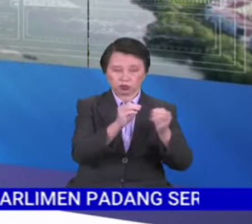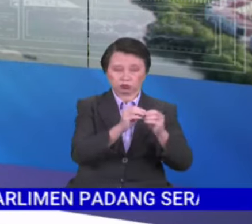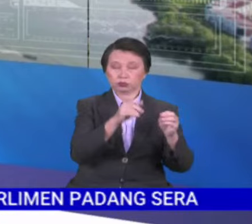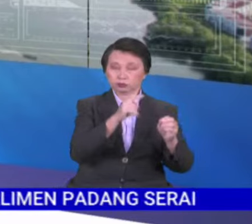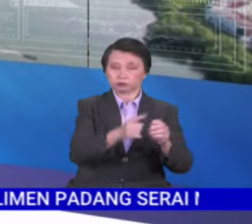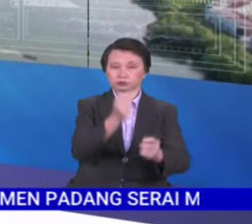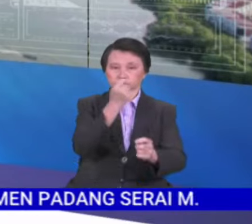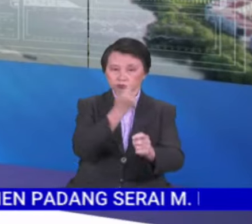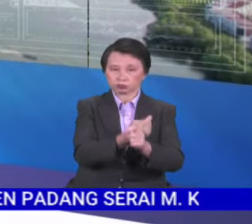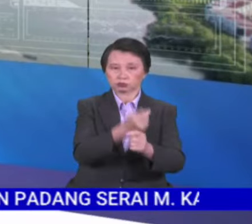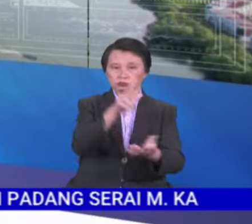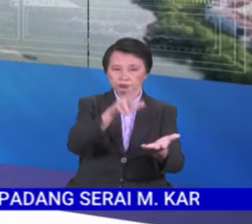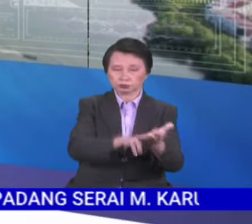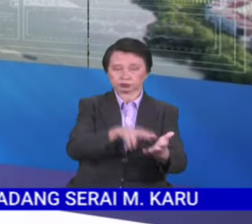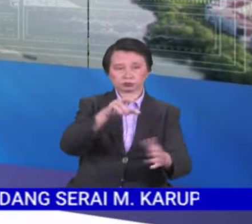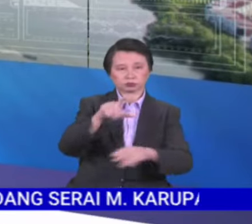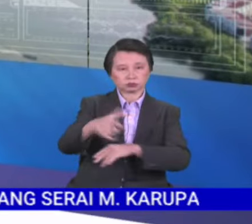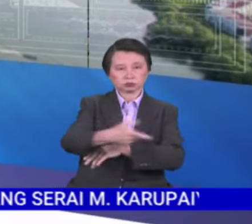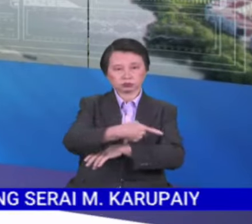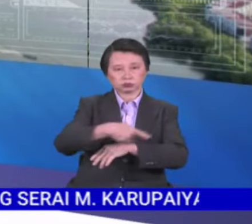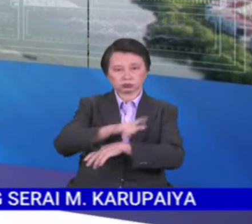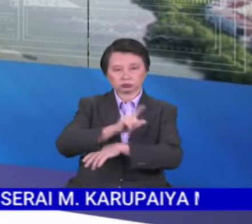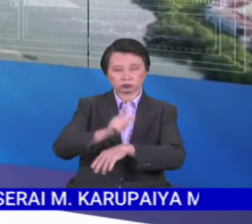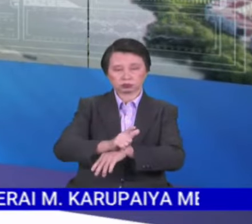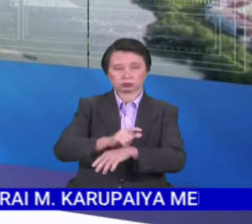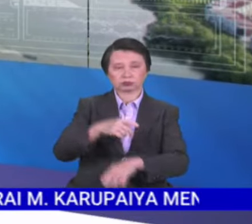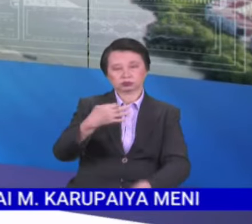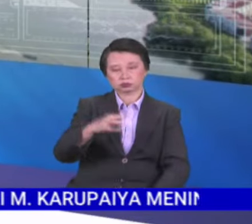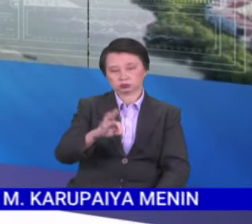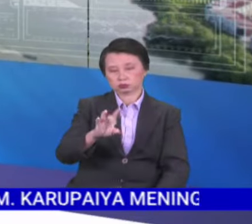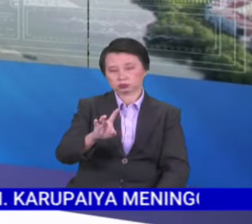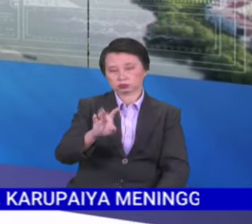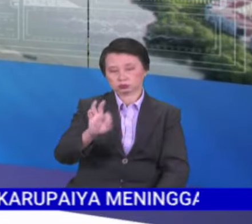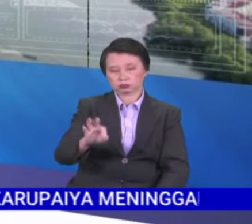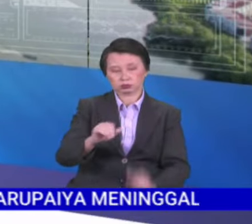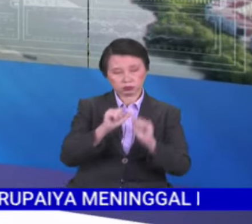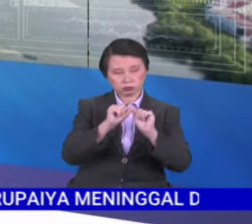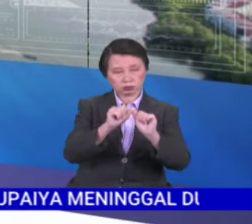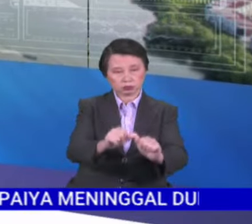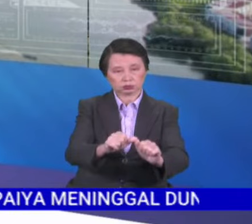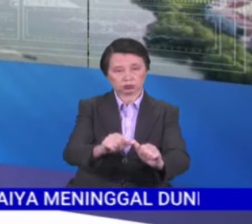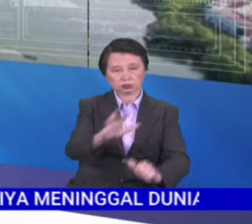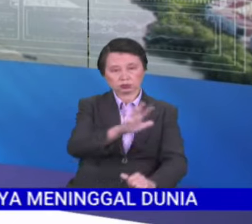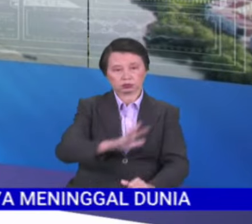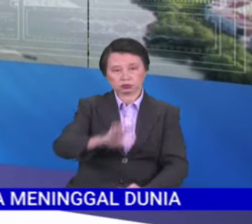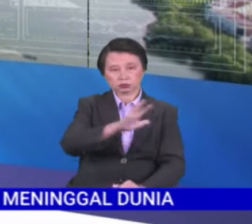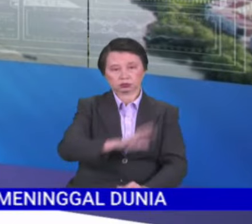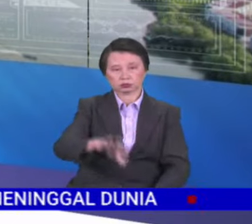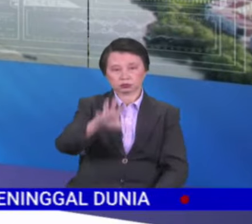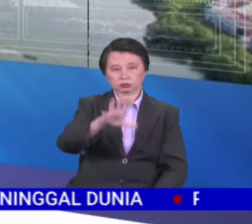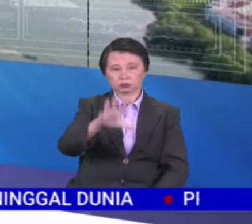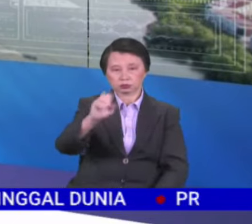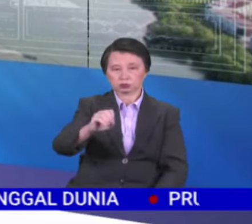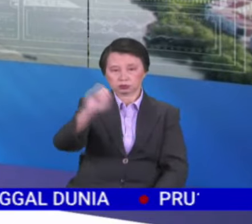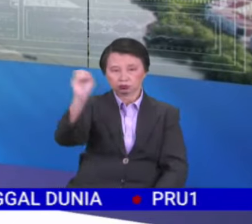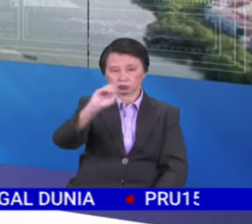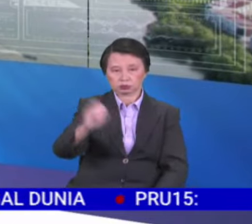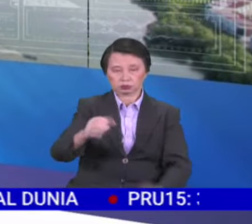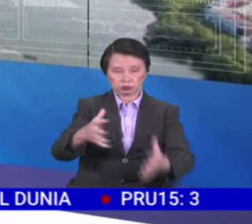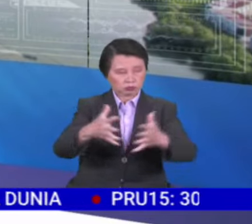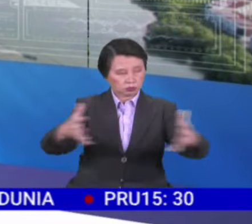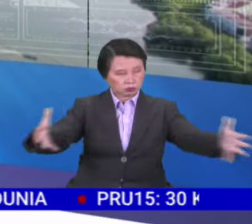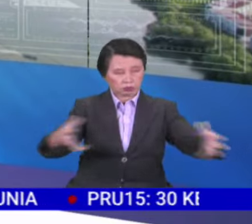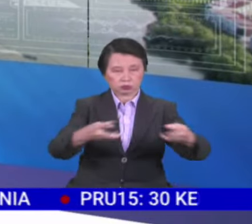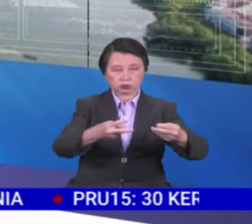melangkaui ketetapan Deklarasi Langkawi 1989 untuk mengekalkan sekurang-kurangnya 50% daripada